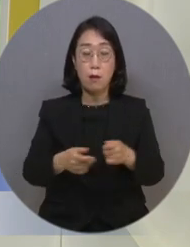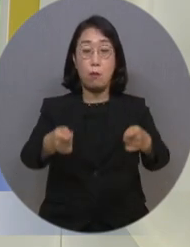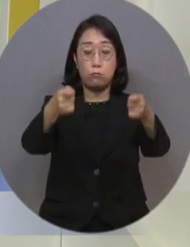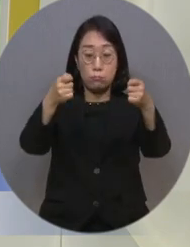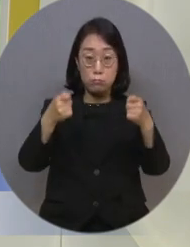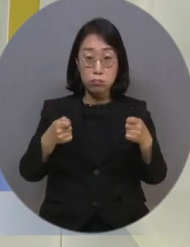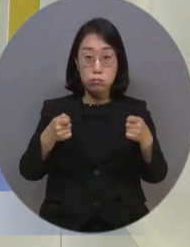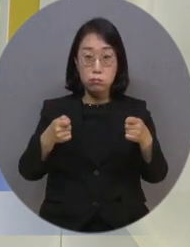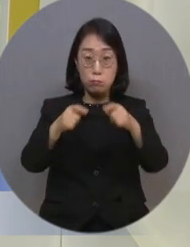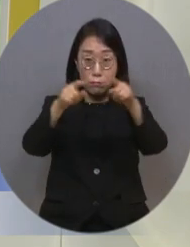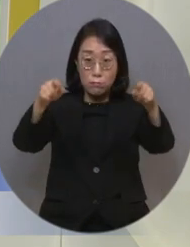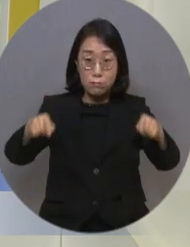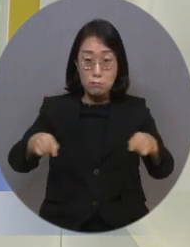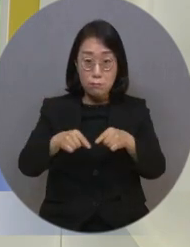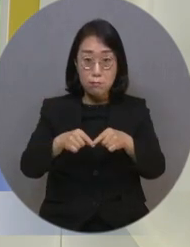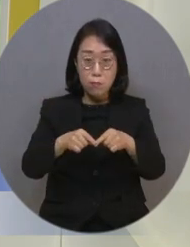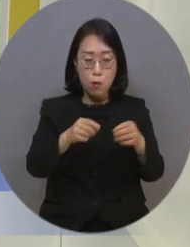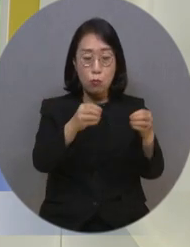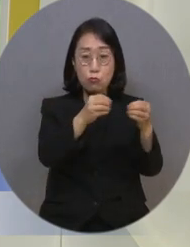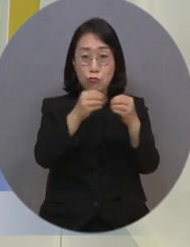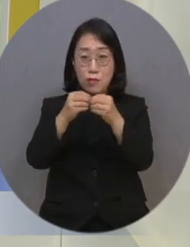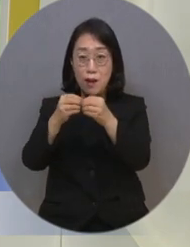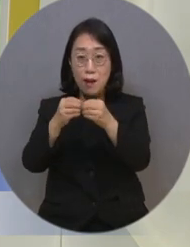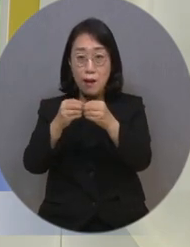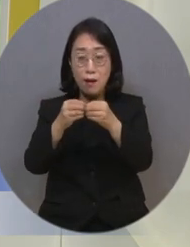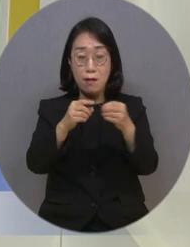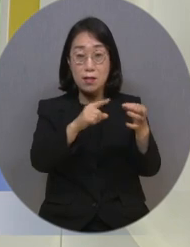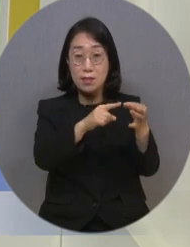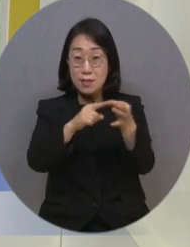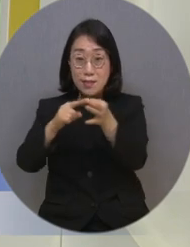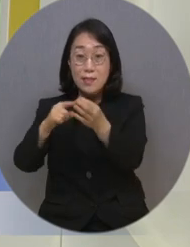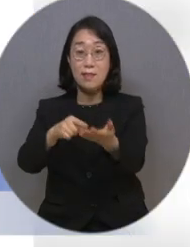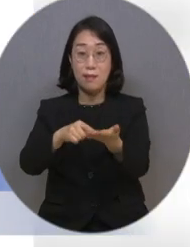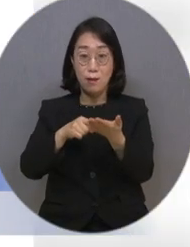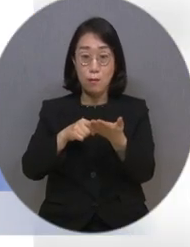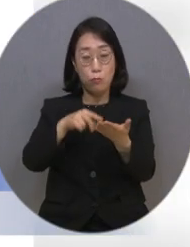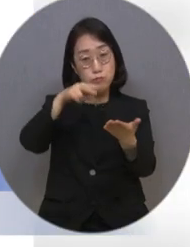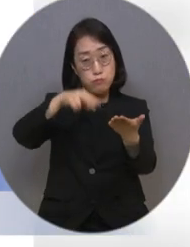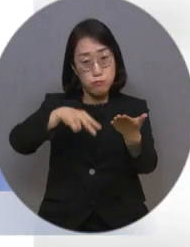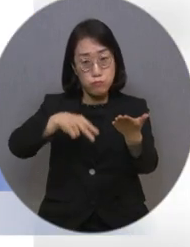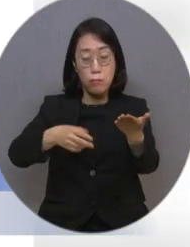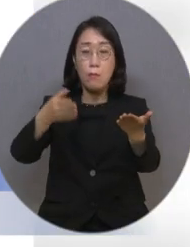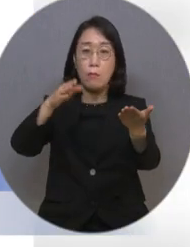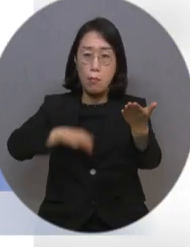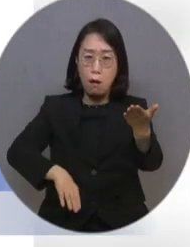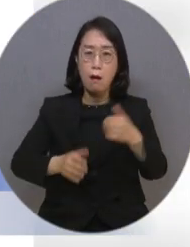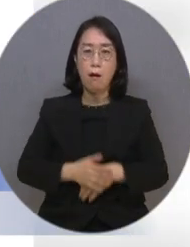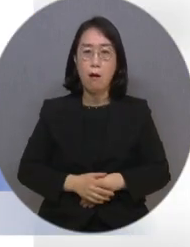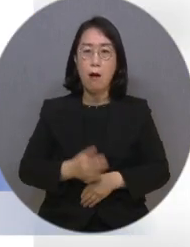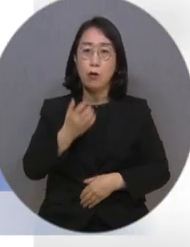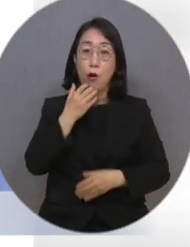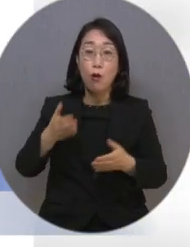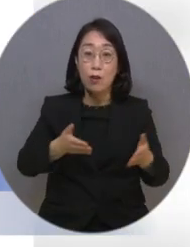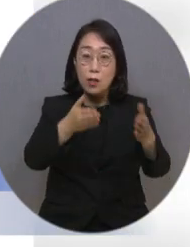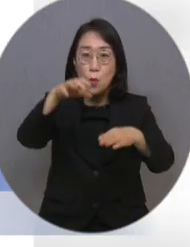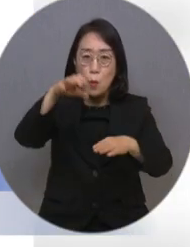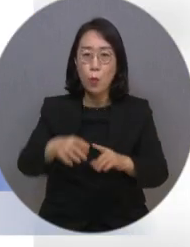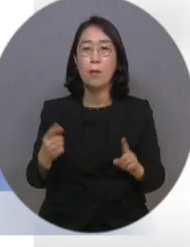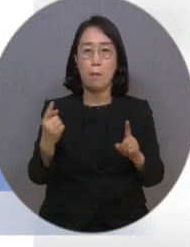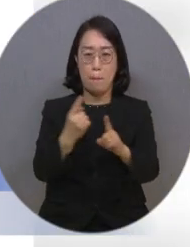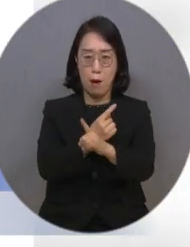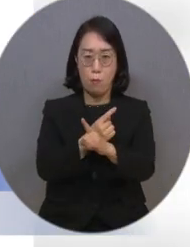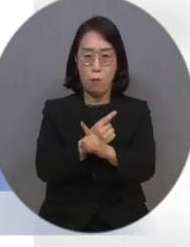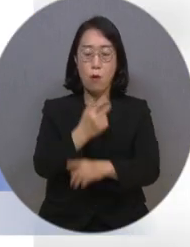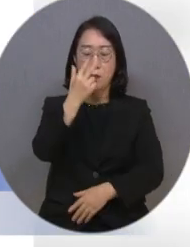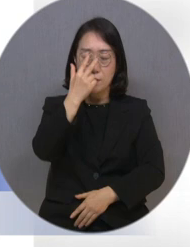수상자가 됐을 때 한글로 작성된 상장을 받으셨을 겁니다 그런데 경기도가 이번 달부터